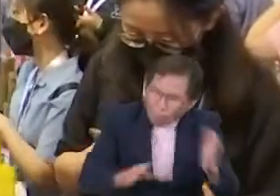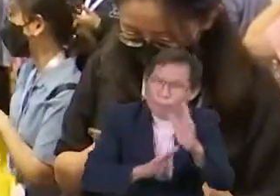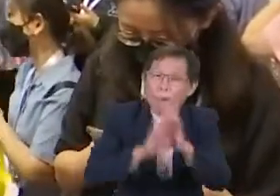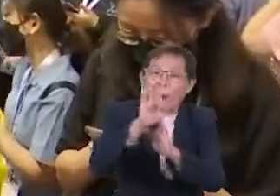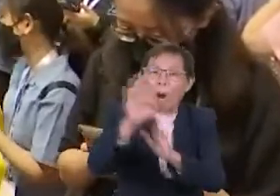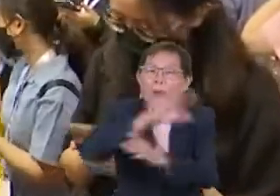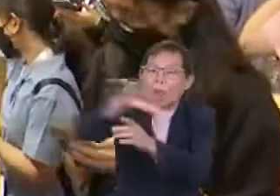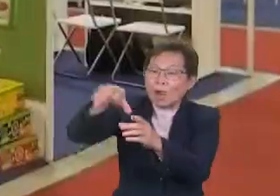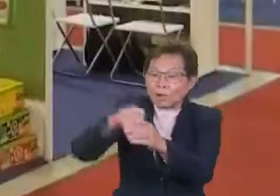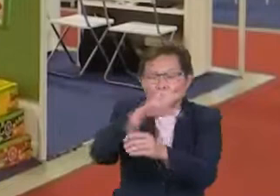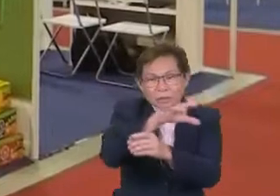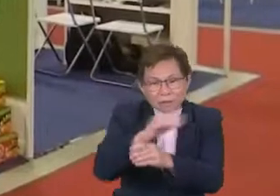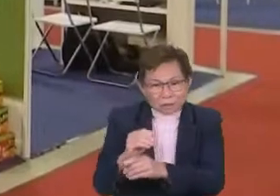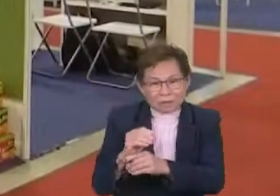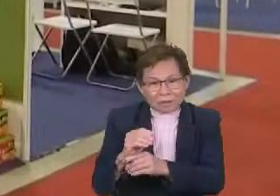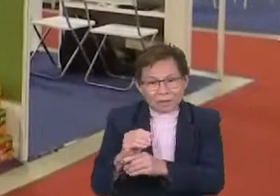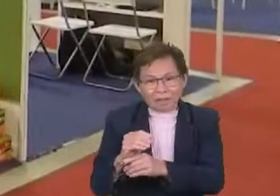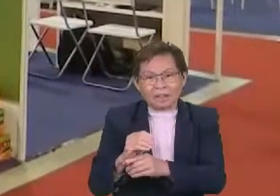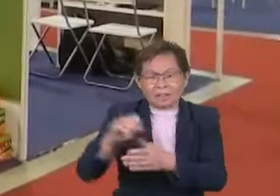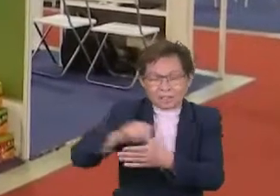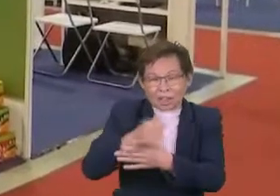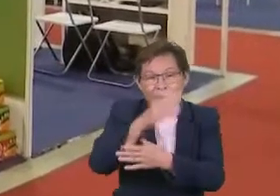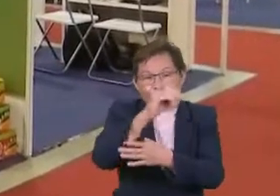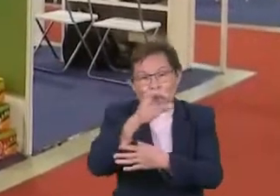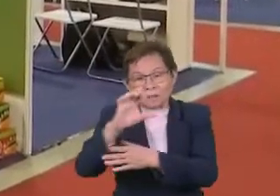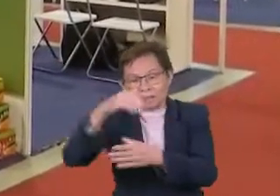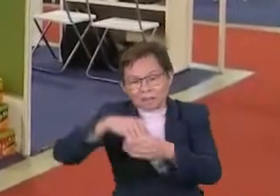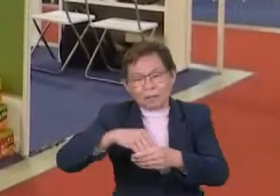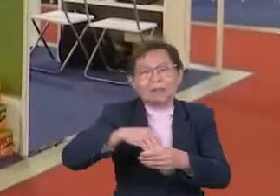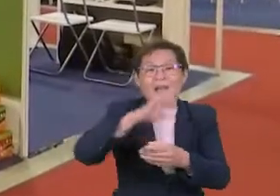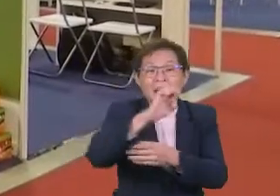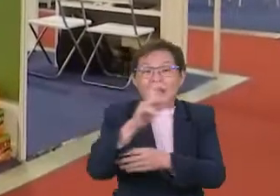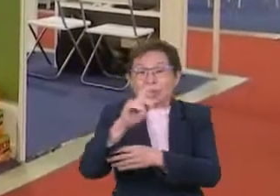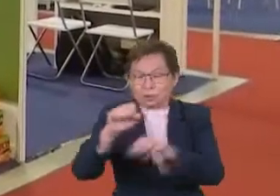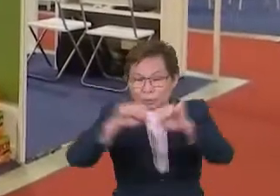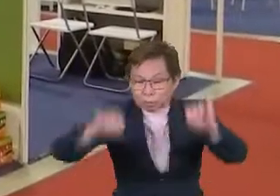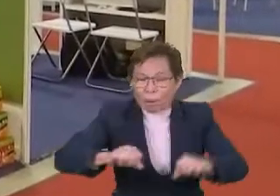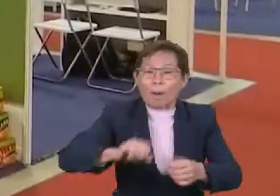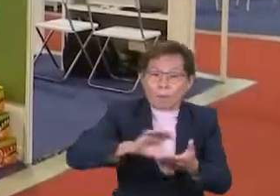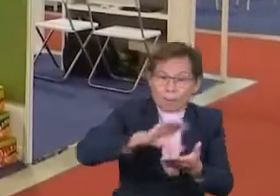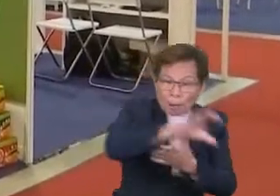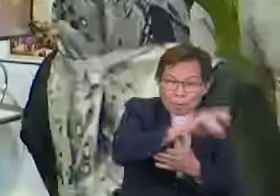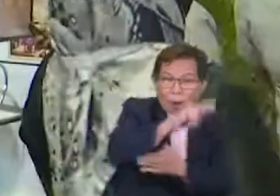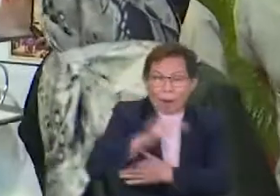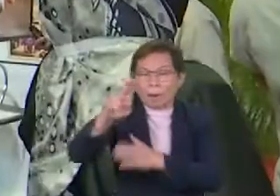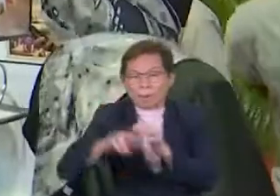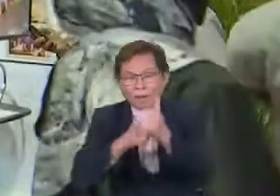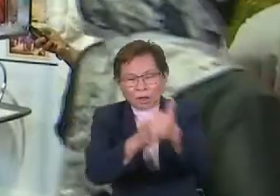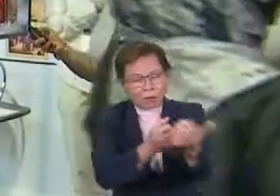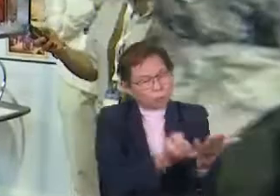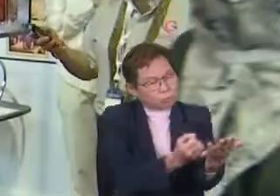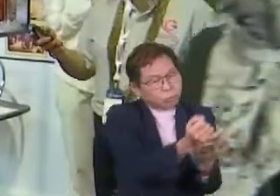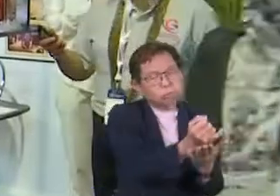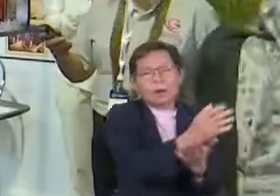inklusif dan meningkatkan share oic dalam ekosistem perdagangan dan pelaporan halal berasaskan integrity dan